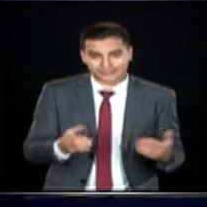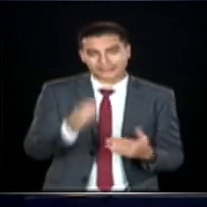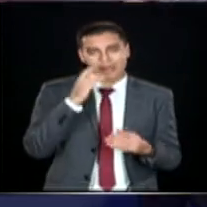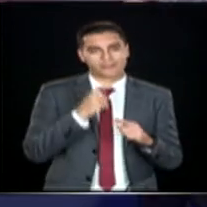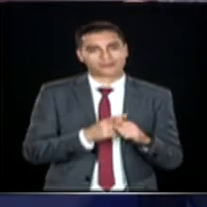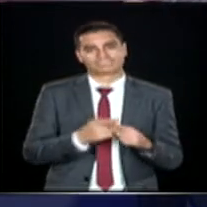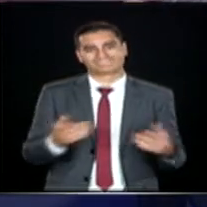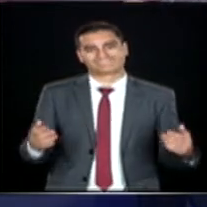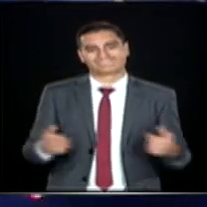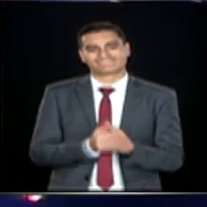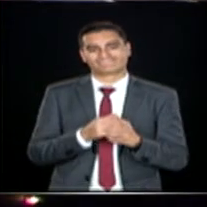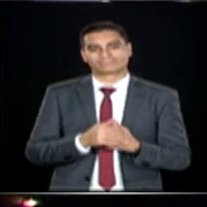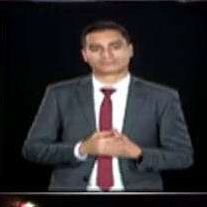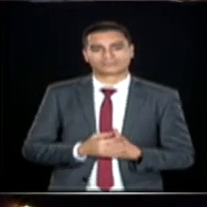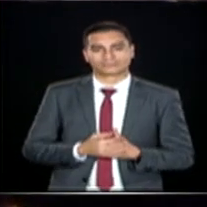إجابة خاطئة.